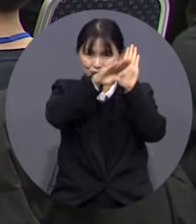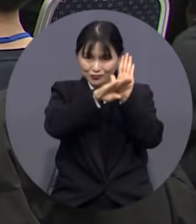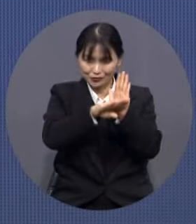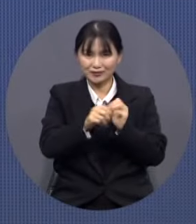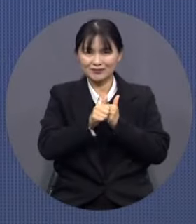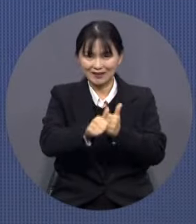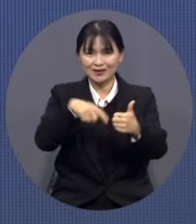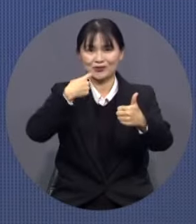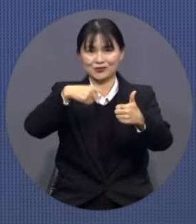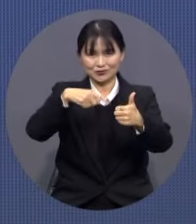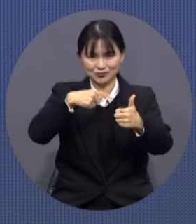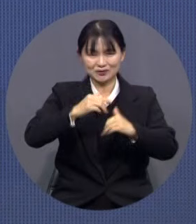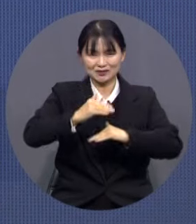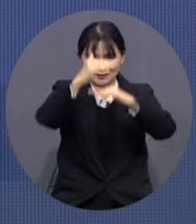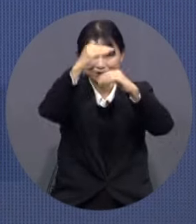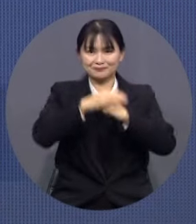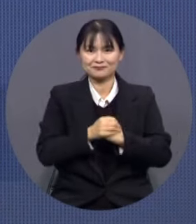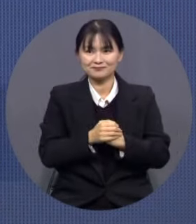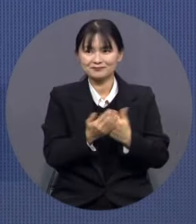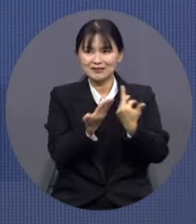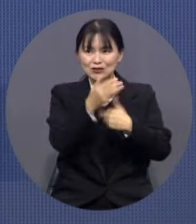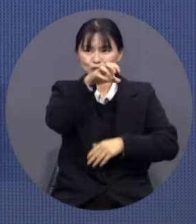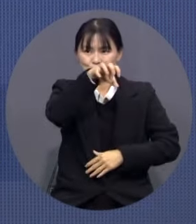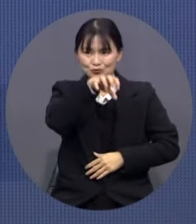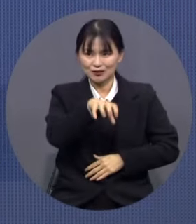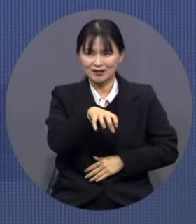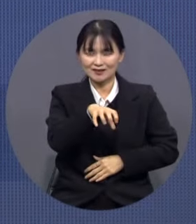진행됩니다. 이 제주가